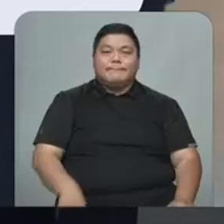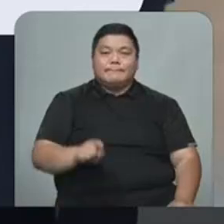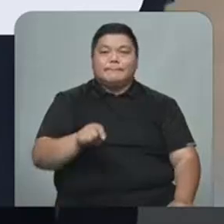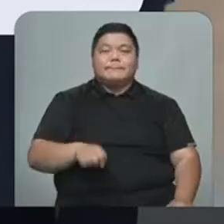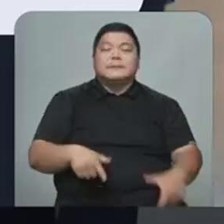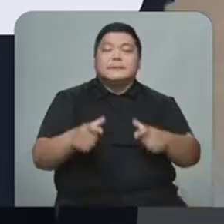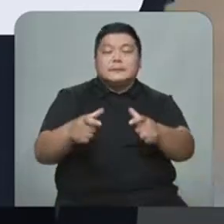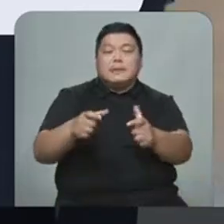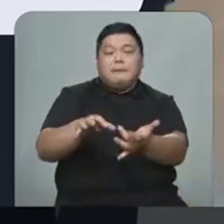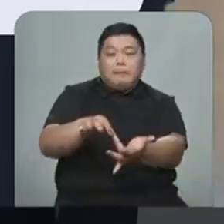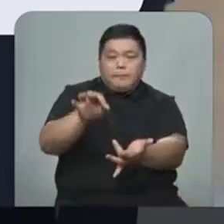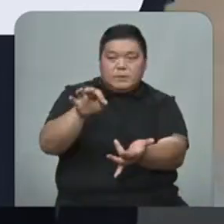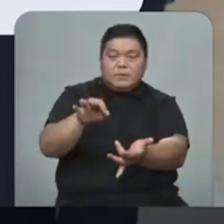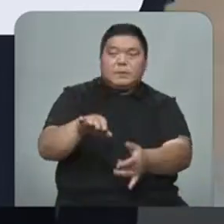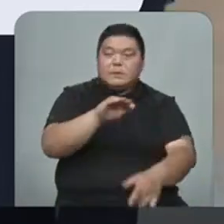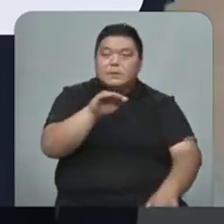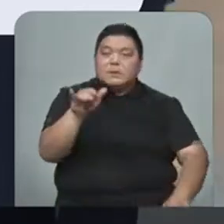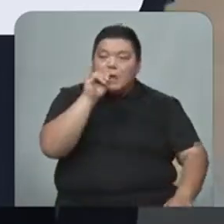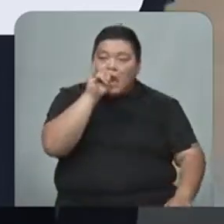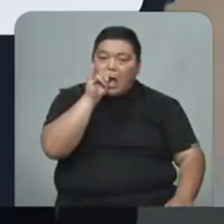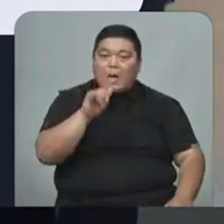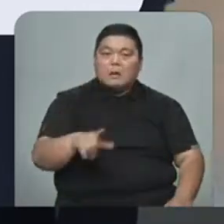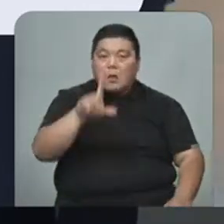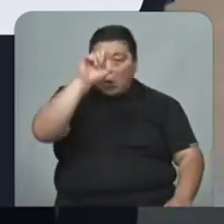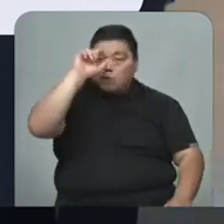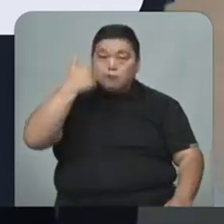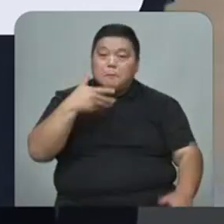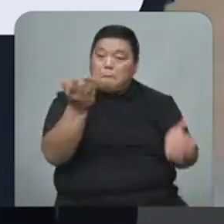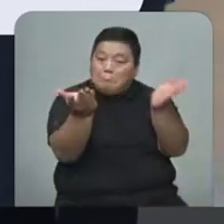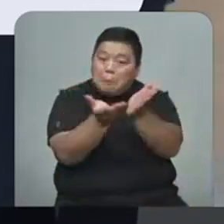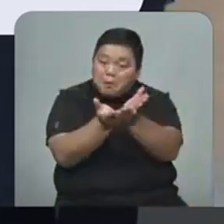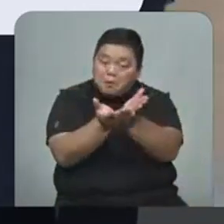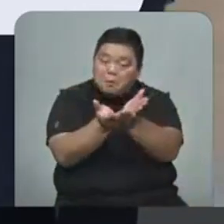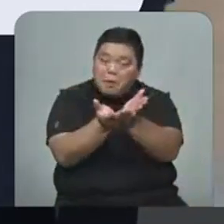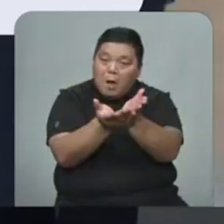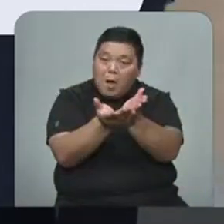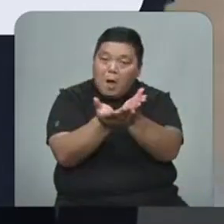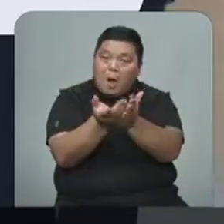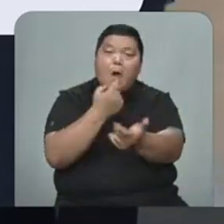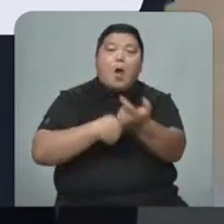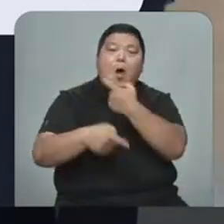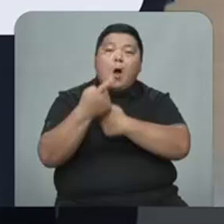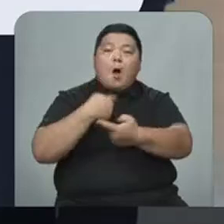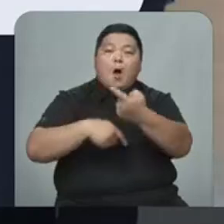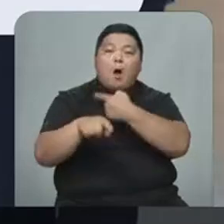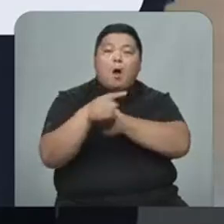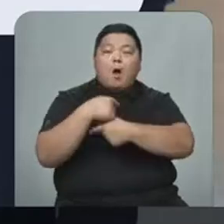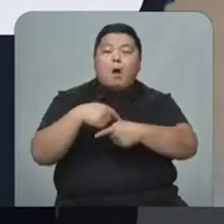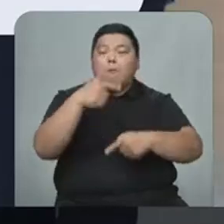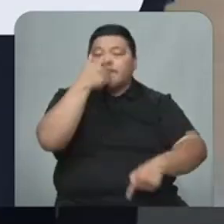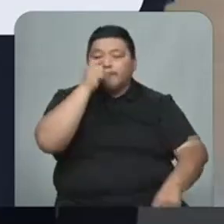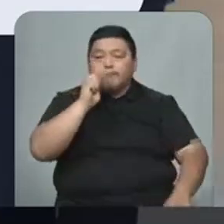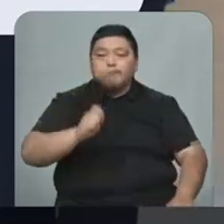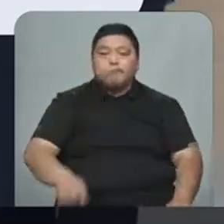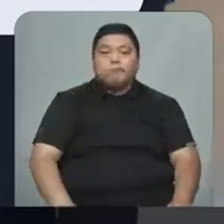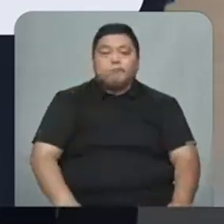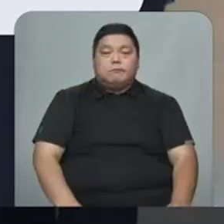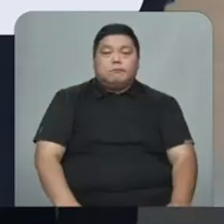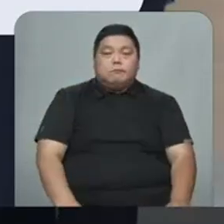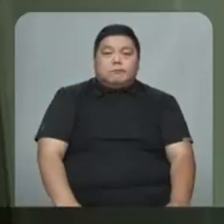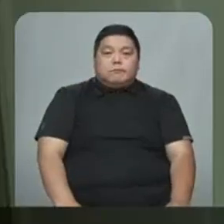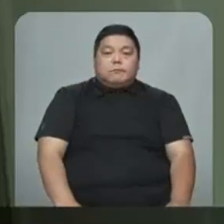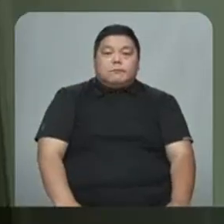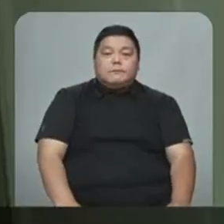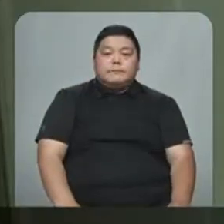지역인재 전형에도 최저 등급 기준이 있어 정부 공고 기준인 60% 늘렸다가 정원을 못 채울 가능성이 크다고